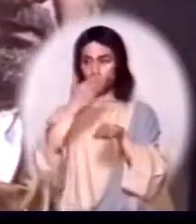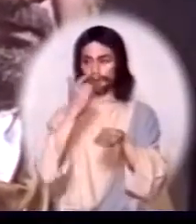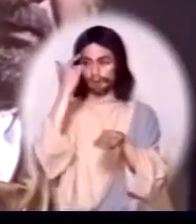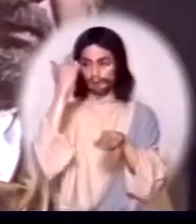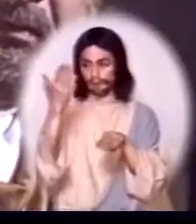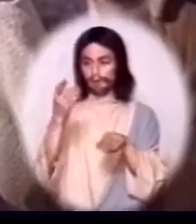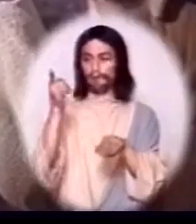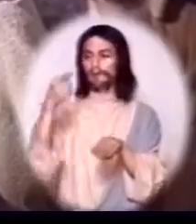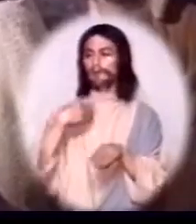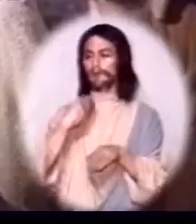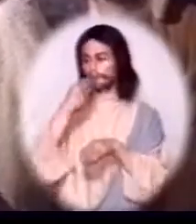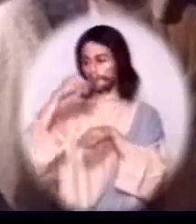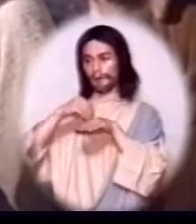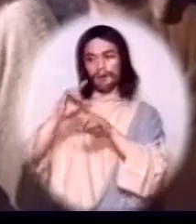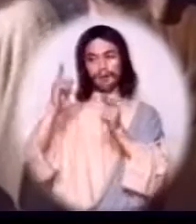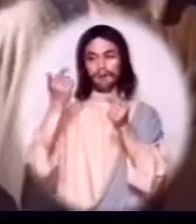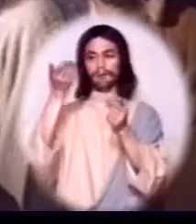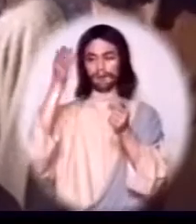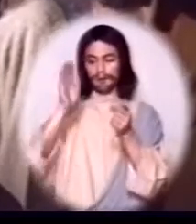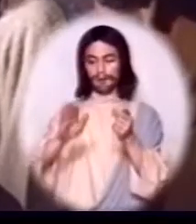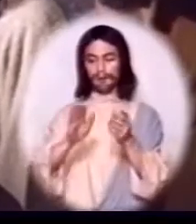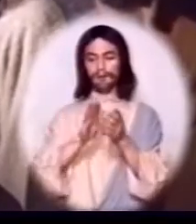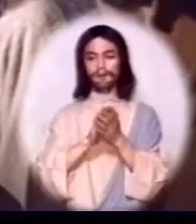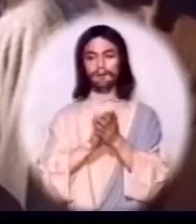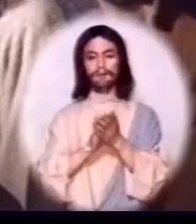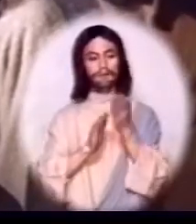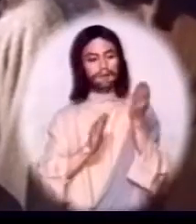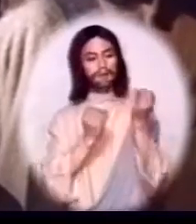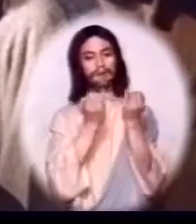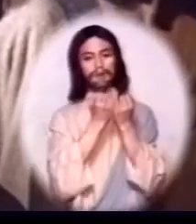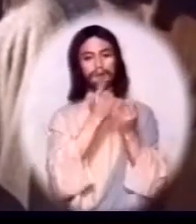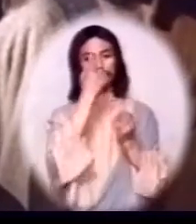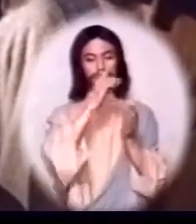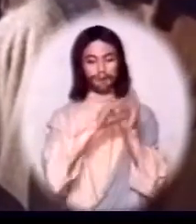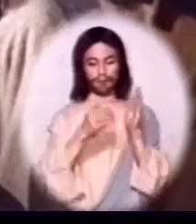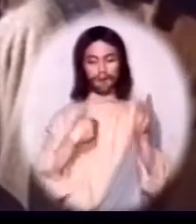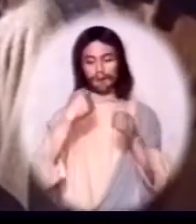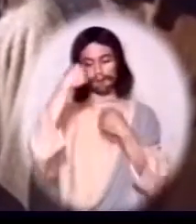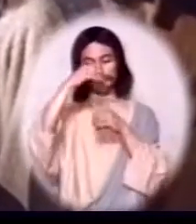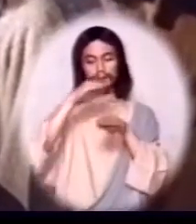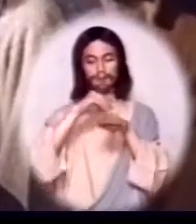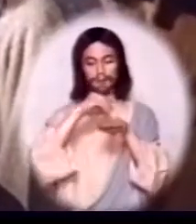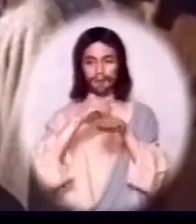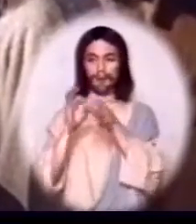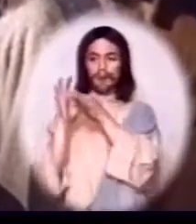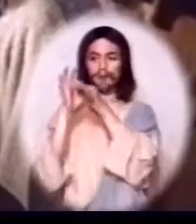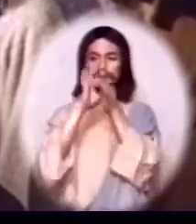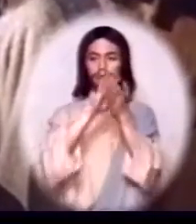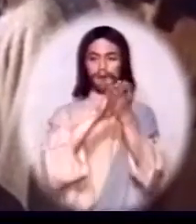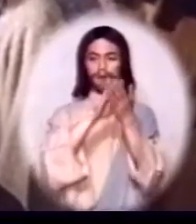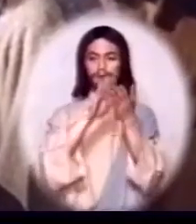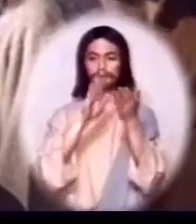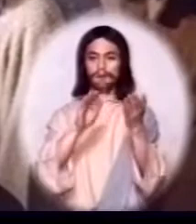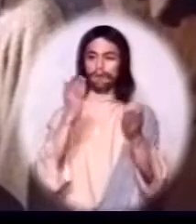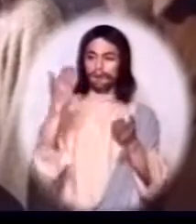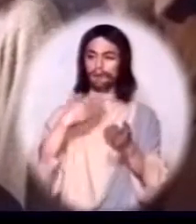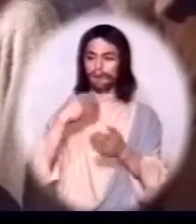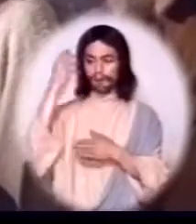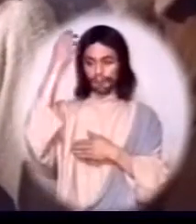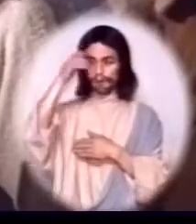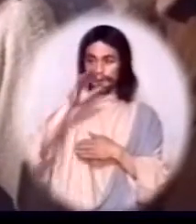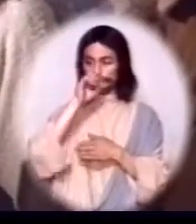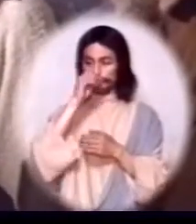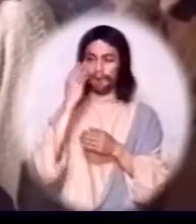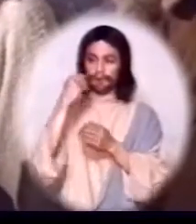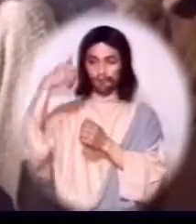않았느냐? 너는 내게 입맞추지 아니했으나 그녀는 들어올 때부터 내 발에 입맞추기를 쉬지 않았노라. 너는